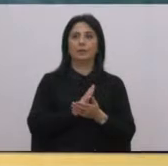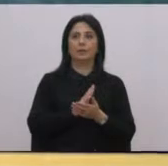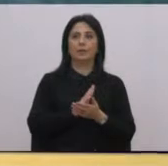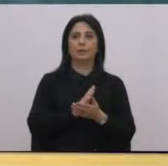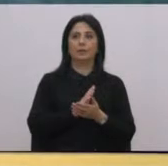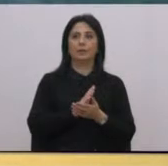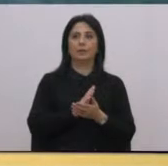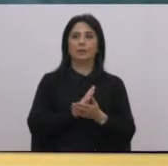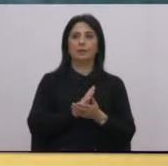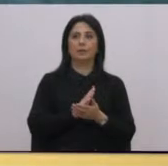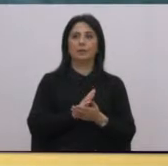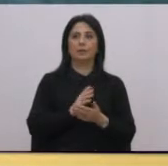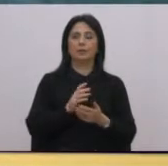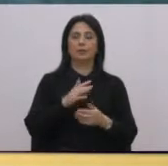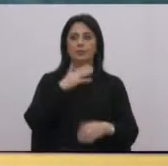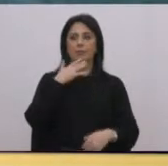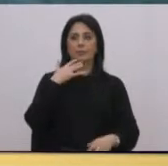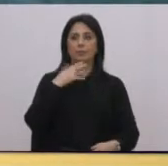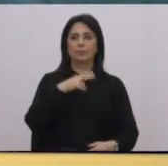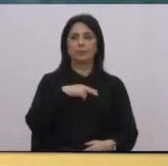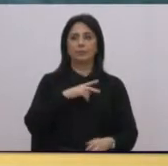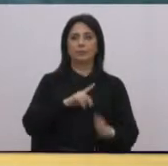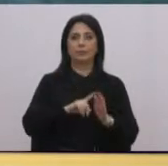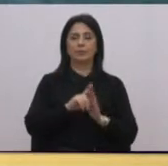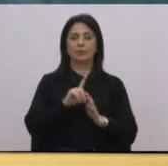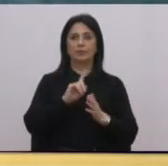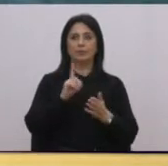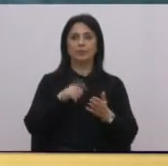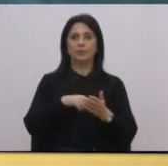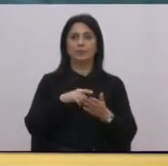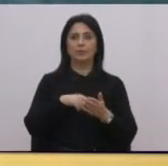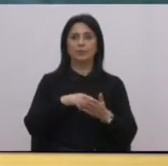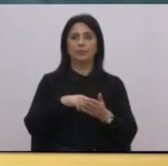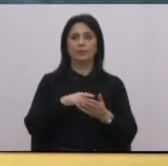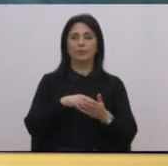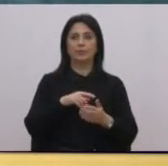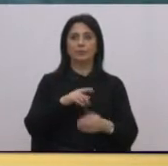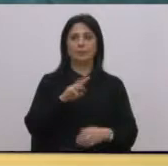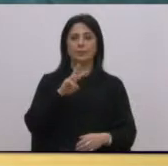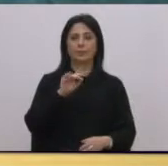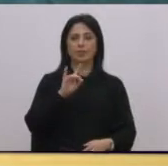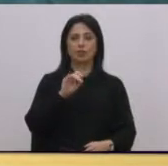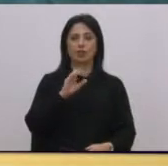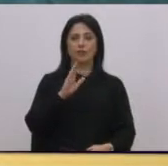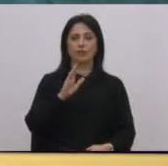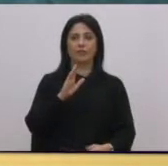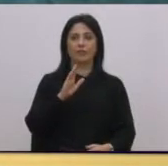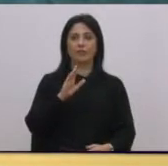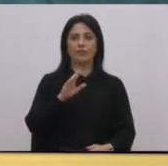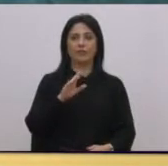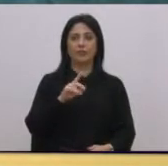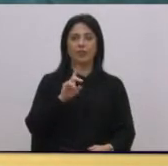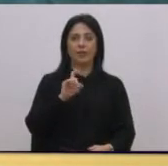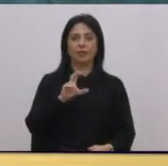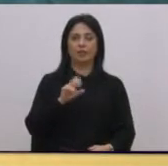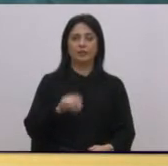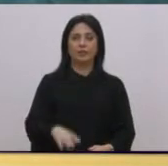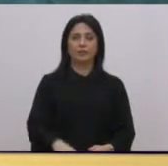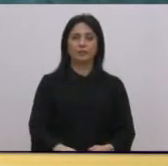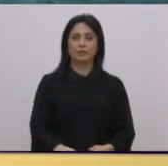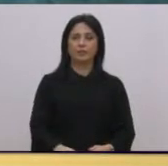საკმაო რაოდენობა დეპუტატების, დავიწყოთ კითხვებით. სავალან მირზოევი, შემდეგ დავით ხაჩიშვილი.